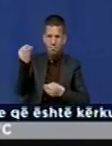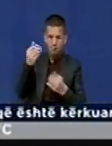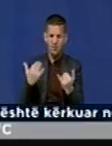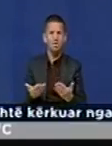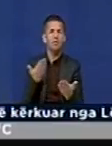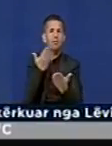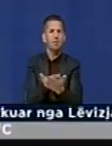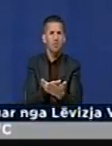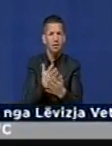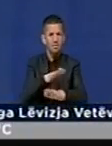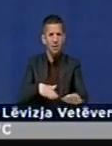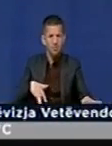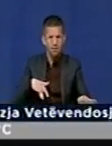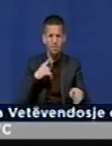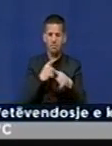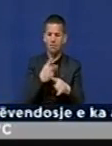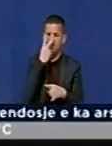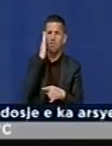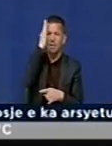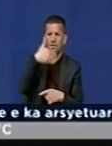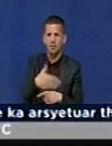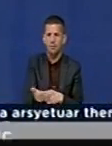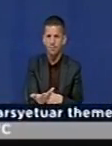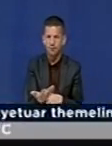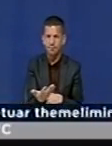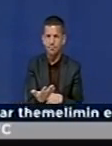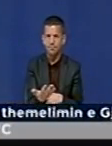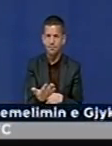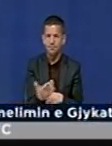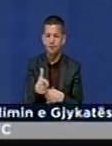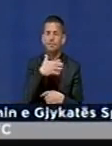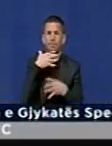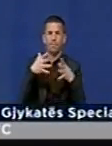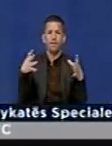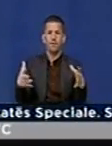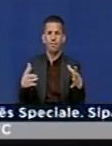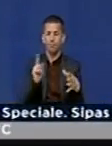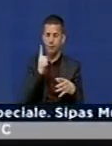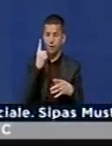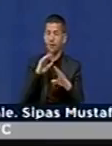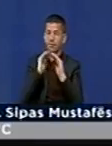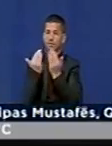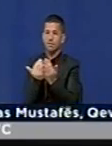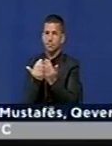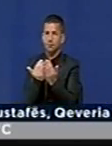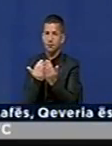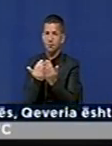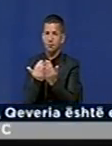ofrohet sot parlamentit edhe qka posunohet më mëri, so shumë ma shumë. Nuk është një panel, nuk është një dhomë, po janë